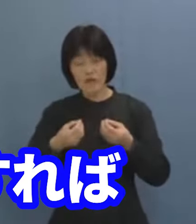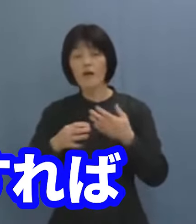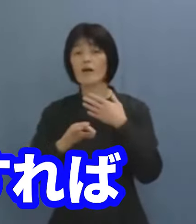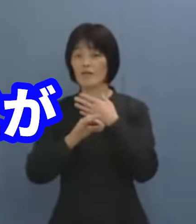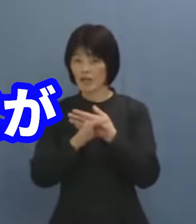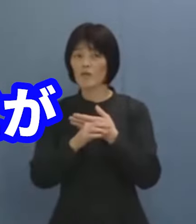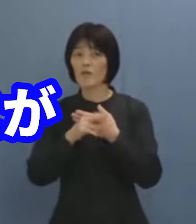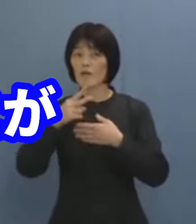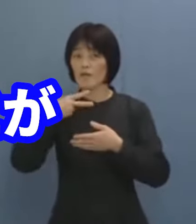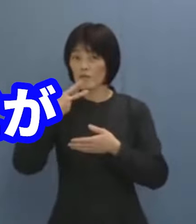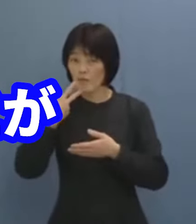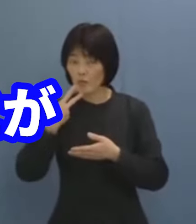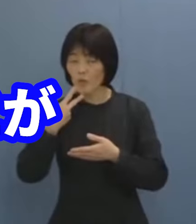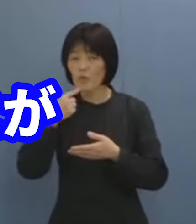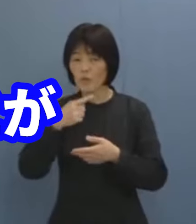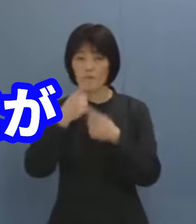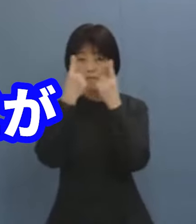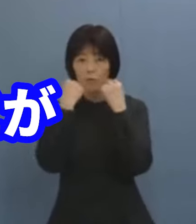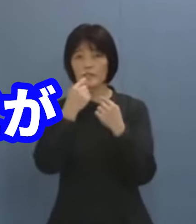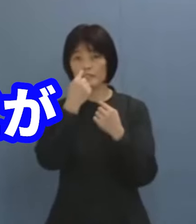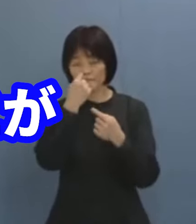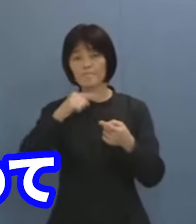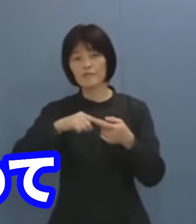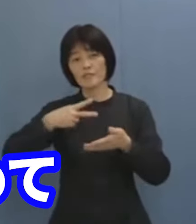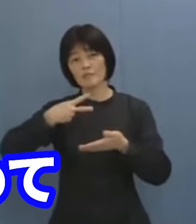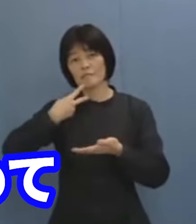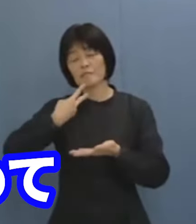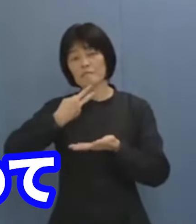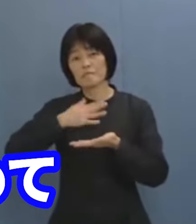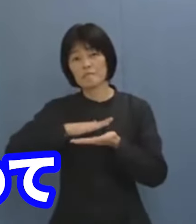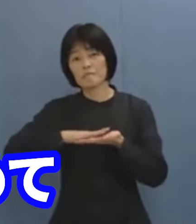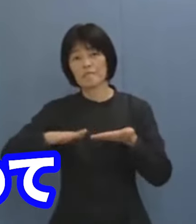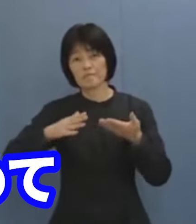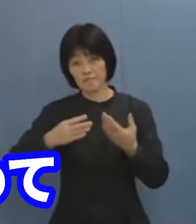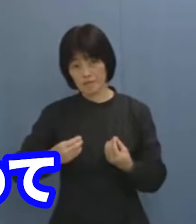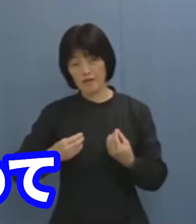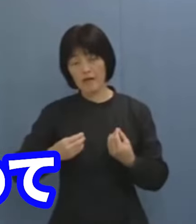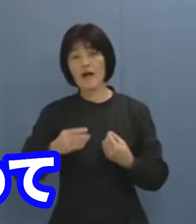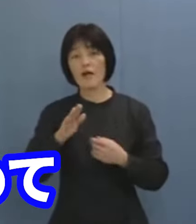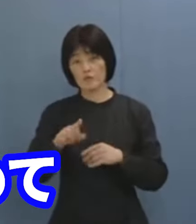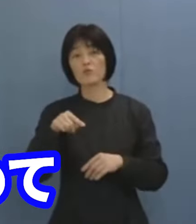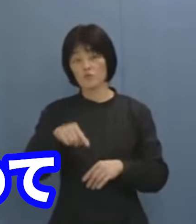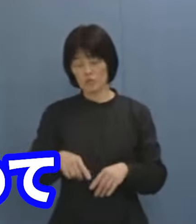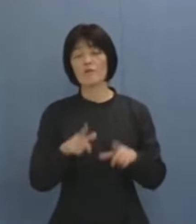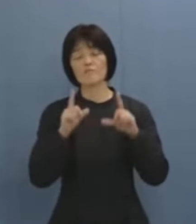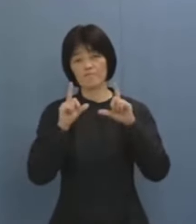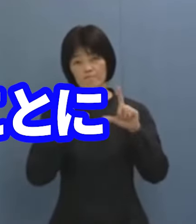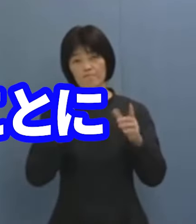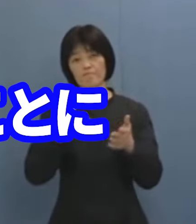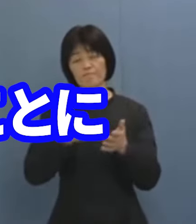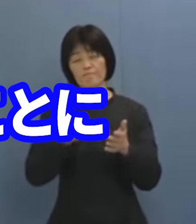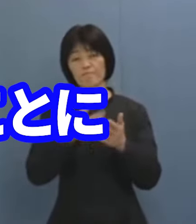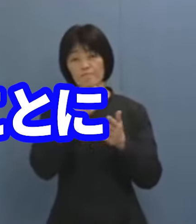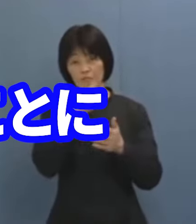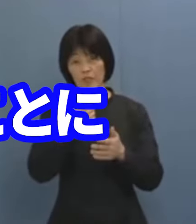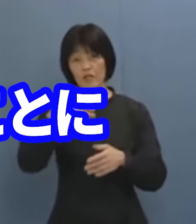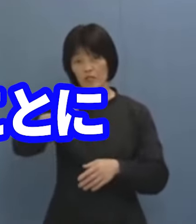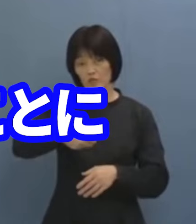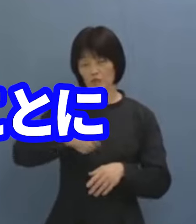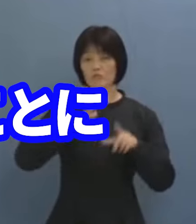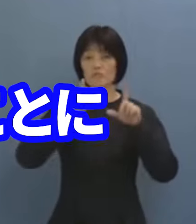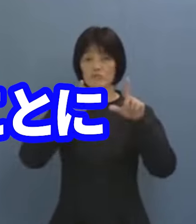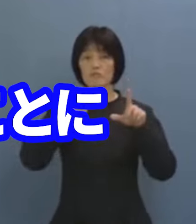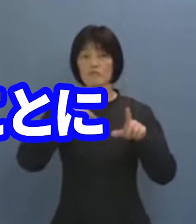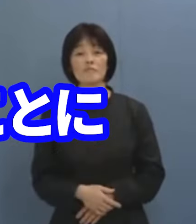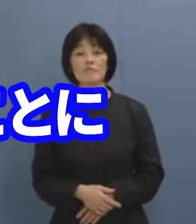ったりすれば消費をしたりということがありましたので、まあ、そういったところを、まあ、含めて質問に答えていく